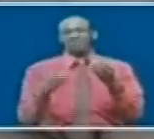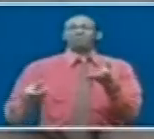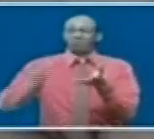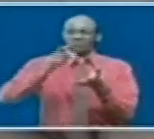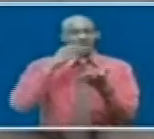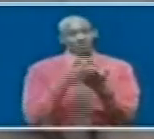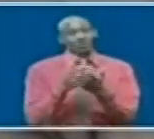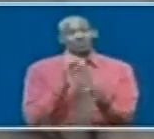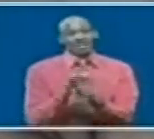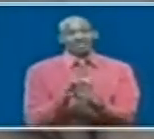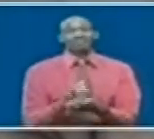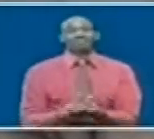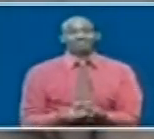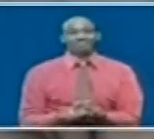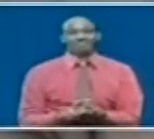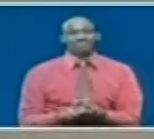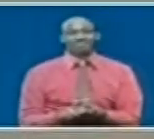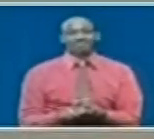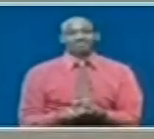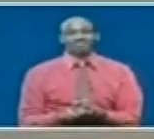Saida Swale, KTN Leo.